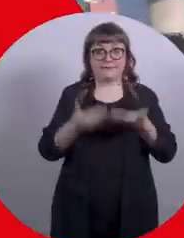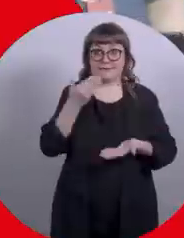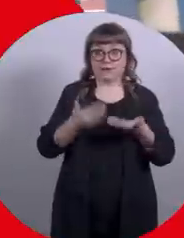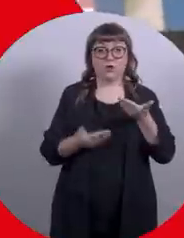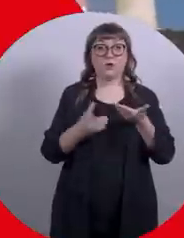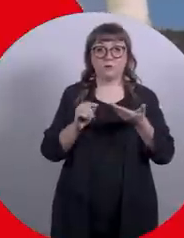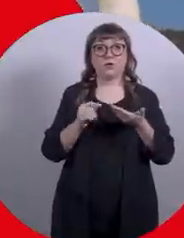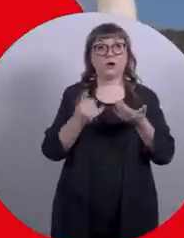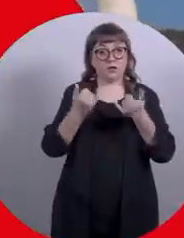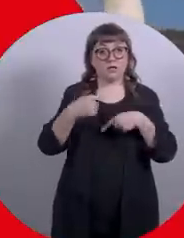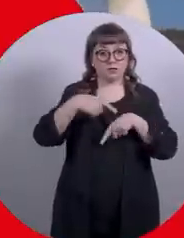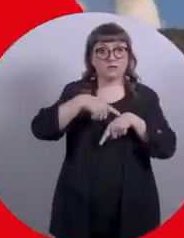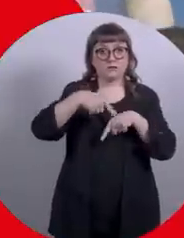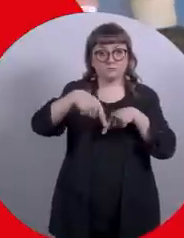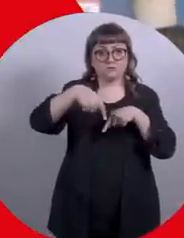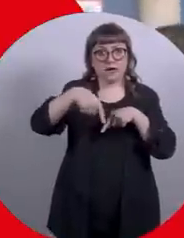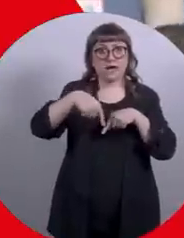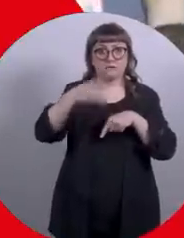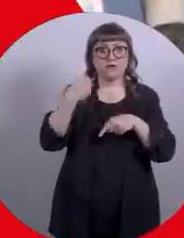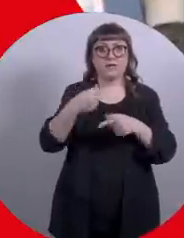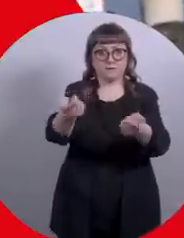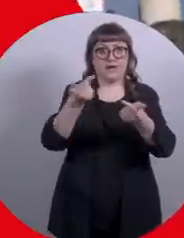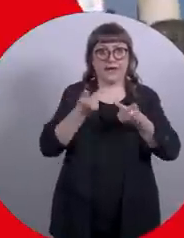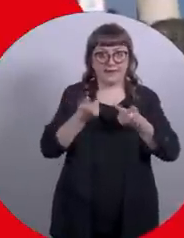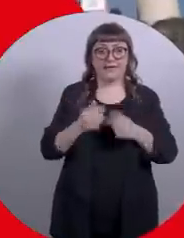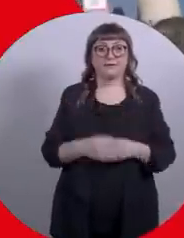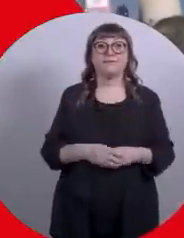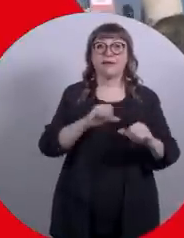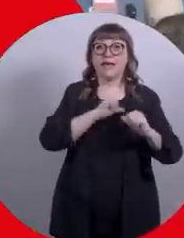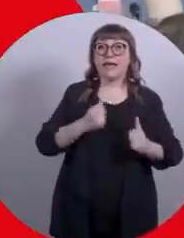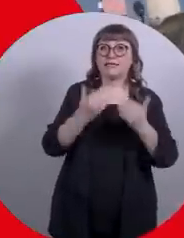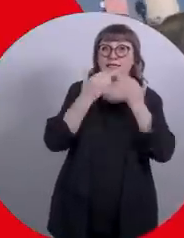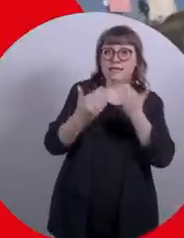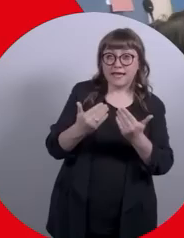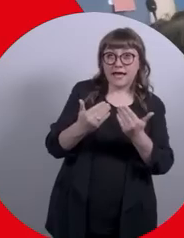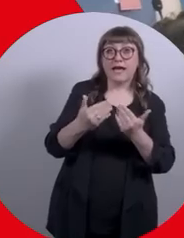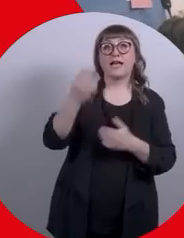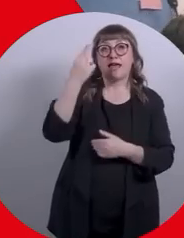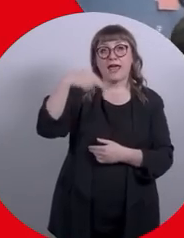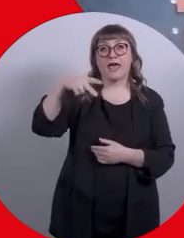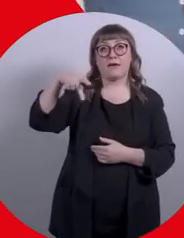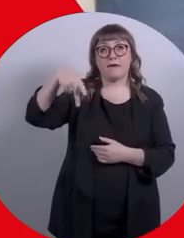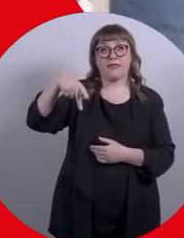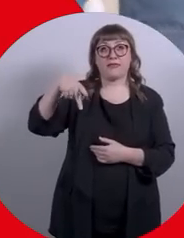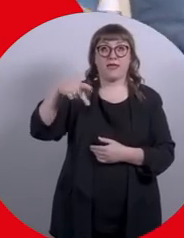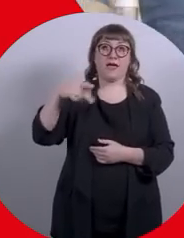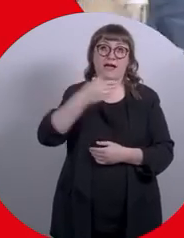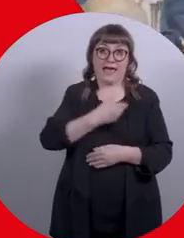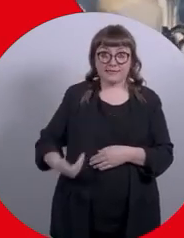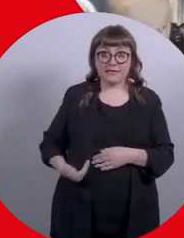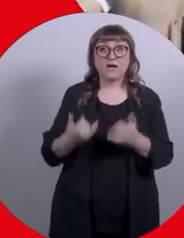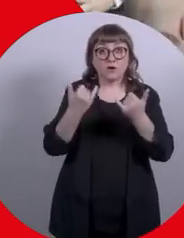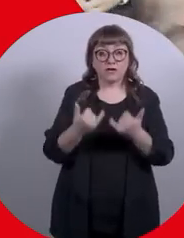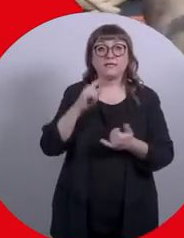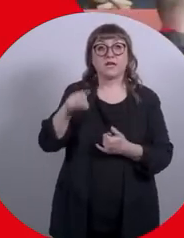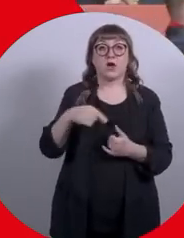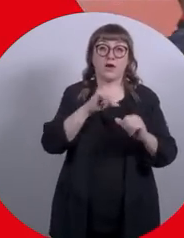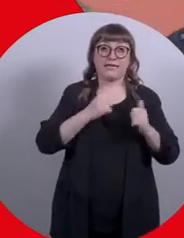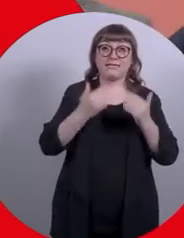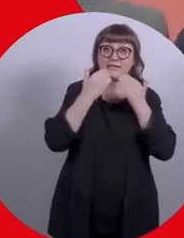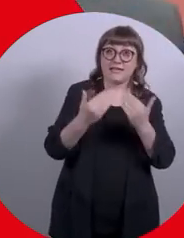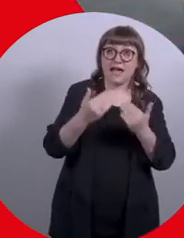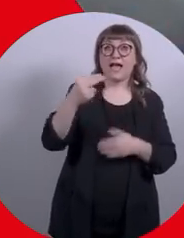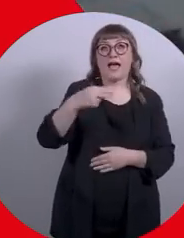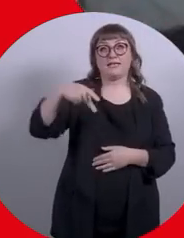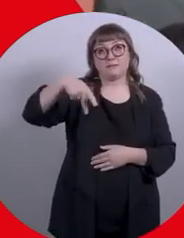zeitnahe eingeladen herzlichen Dank PETER KAISER danke vielmals Hans-peter doskozil und ich darf euch einladen